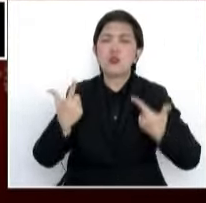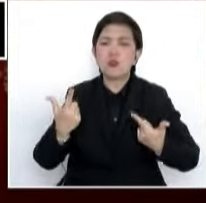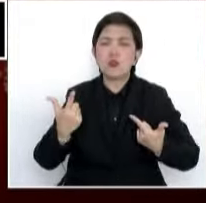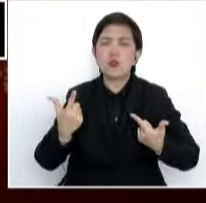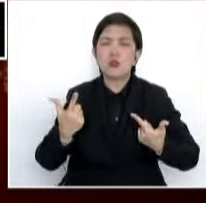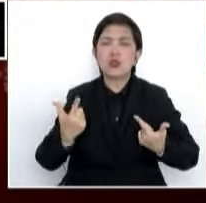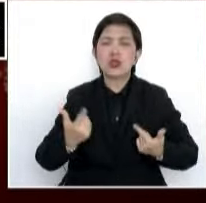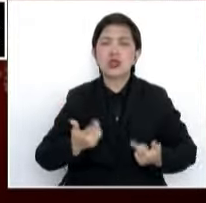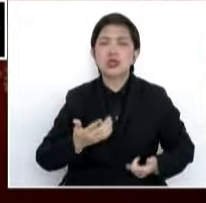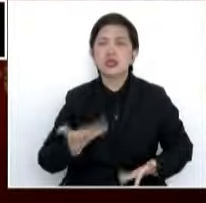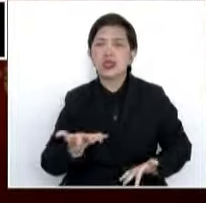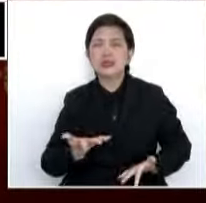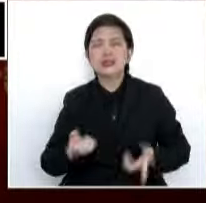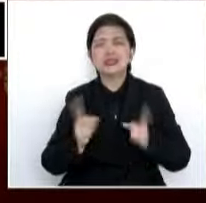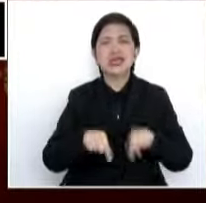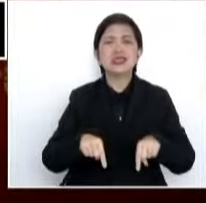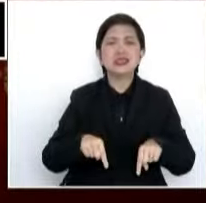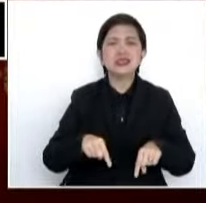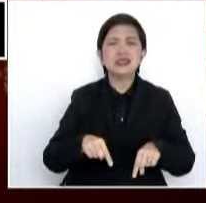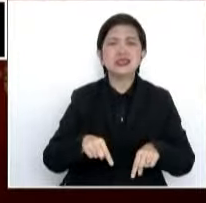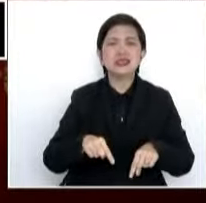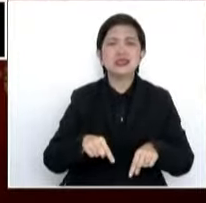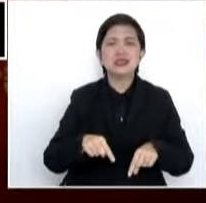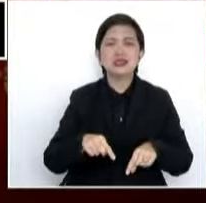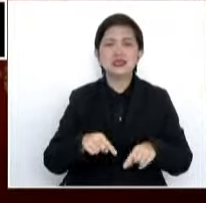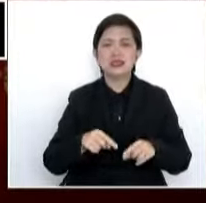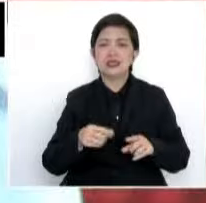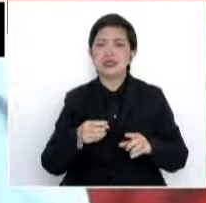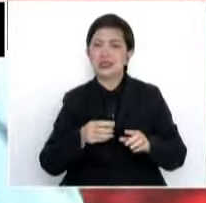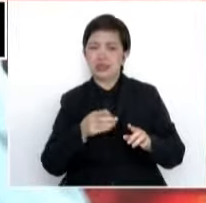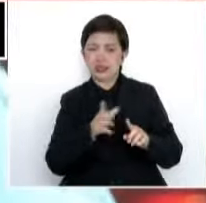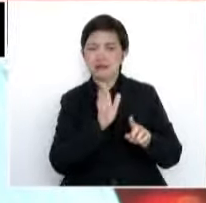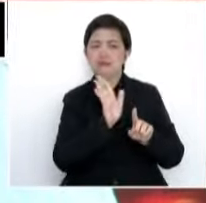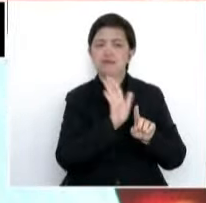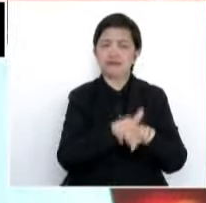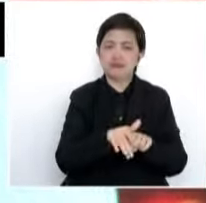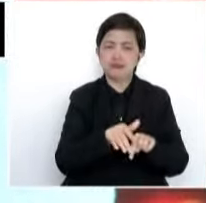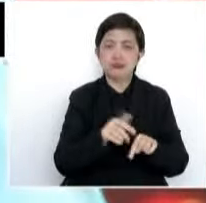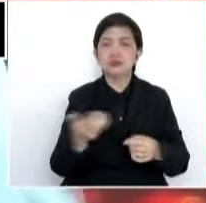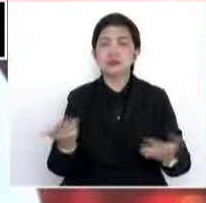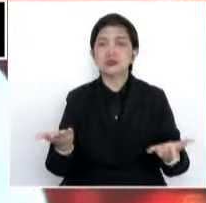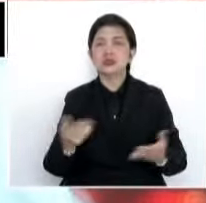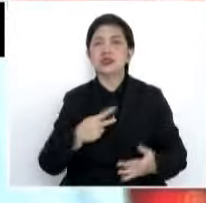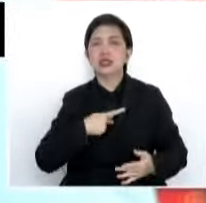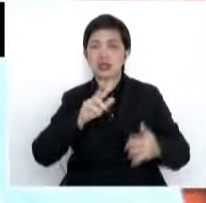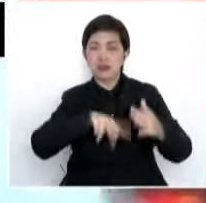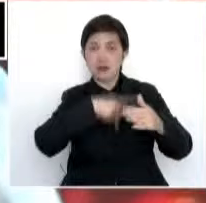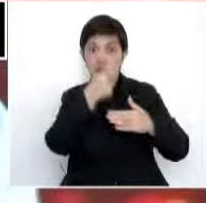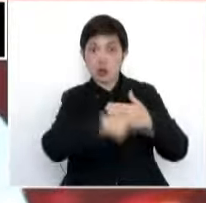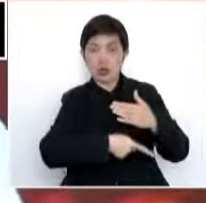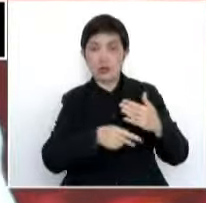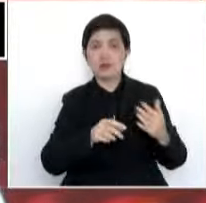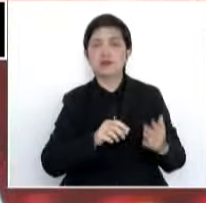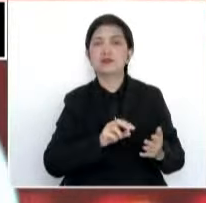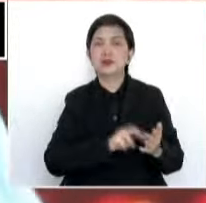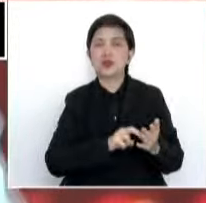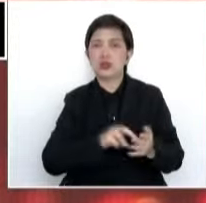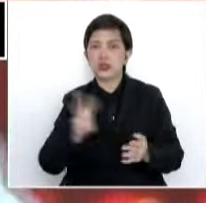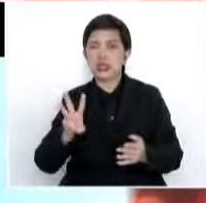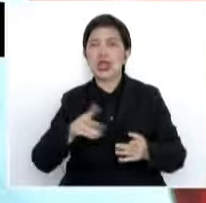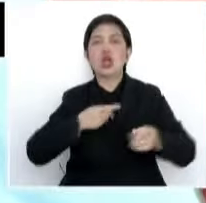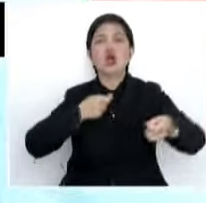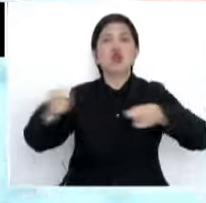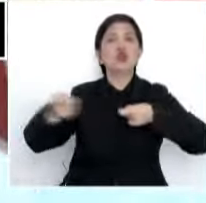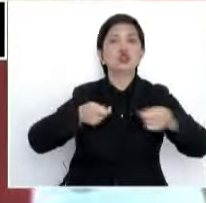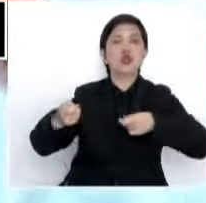bahkan akan menjadi budak saat ini kita ada dalam program ketiga yaitu control population